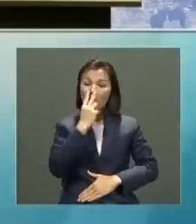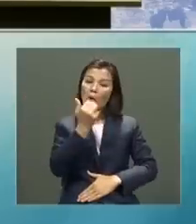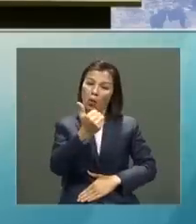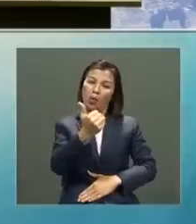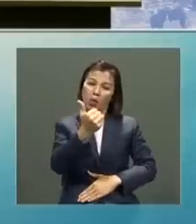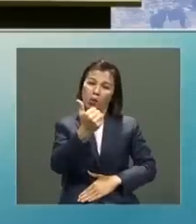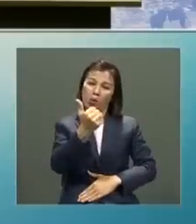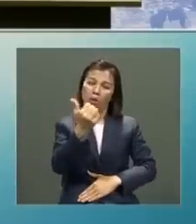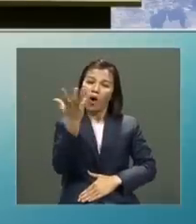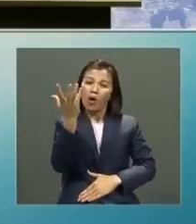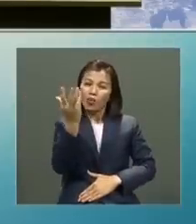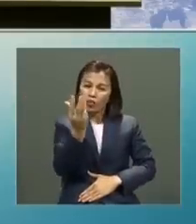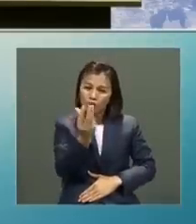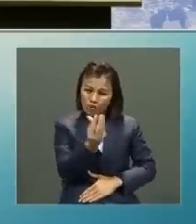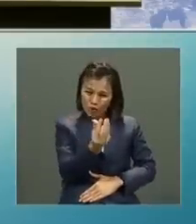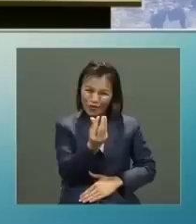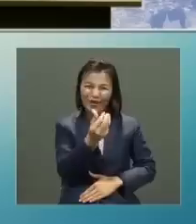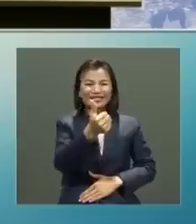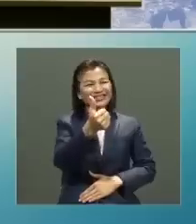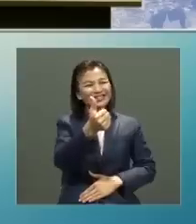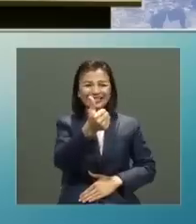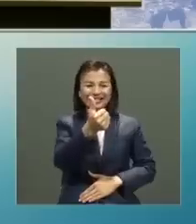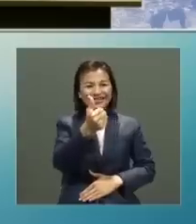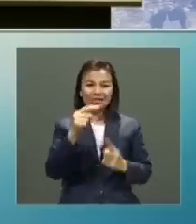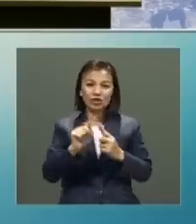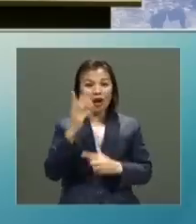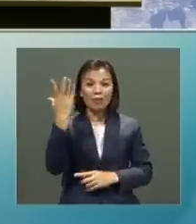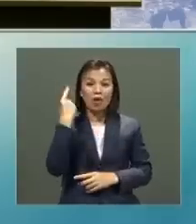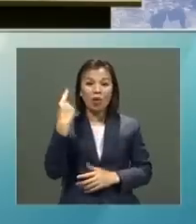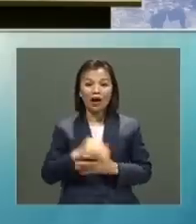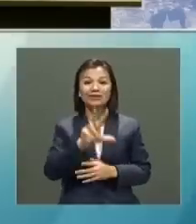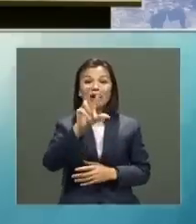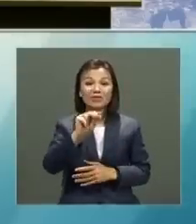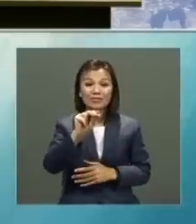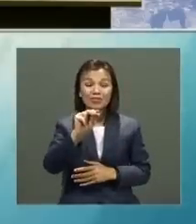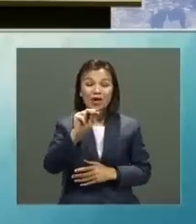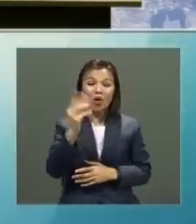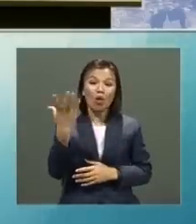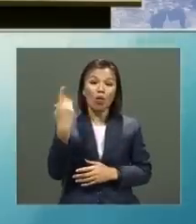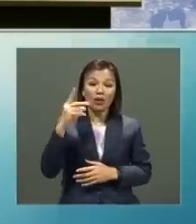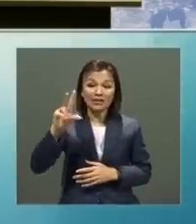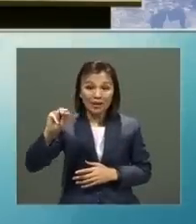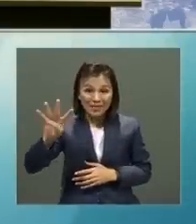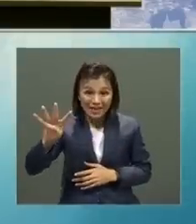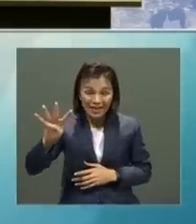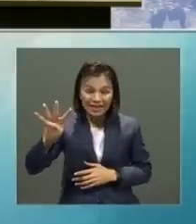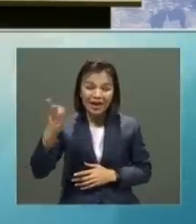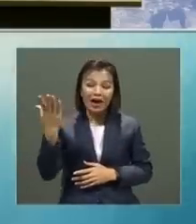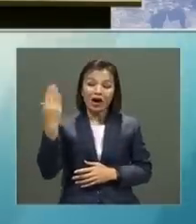ใจจังเลยเห็นตัวเลขลดลงและวันนี้ก็รถตรงนี้ละเมื่อวานนี้เอ่อ 30วันก่อน 34